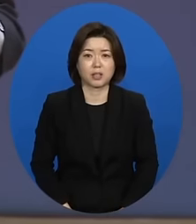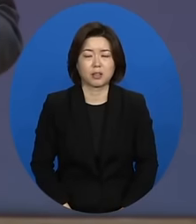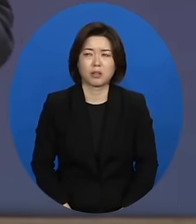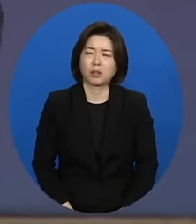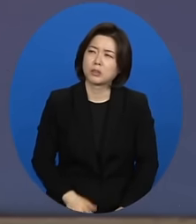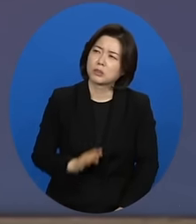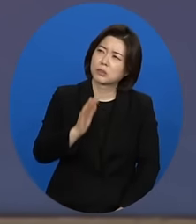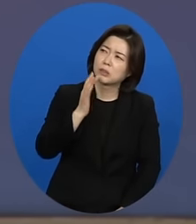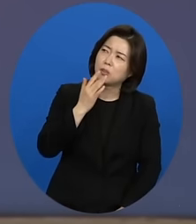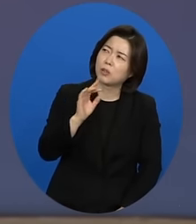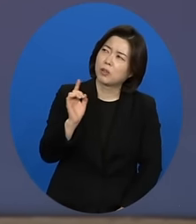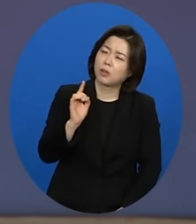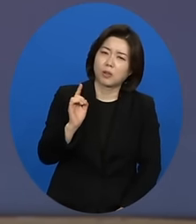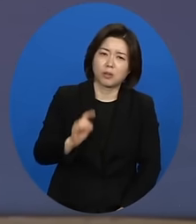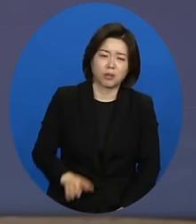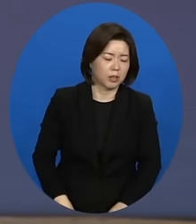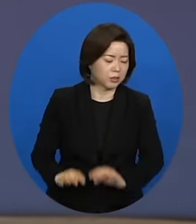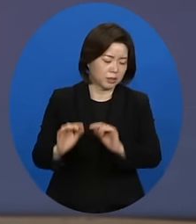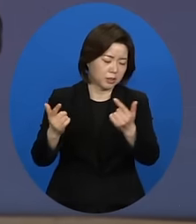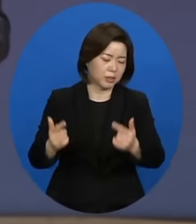글쎄요. 아니요.